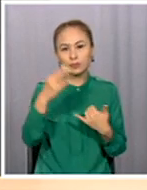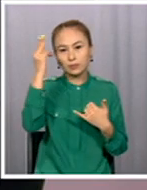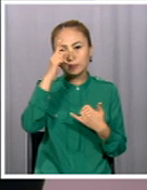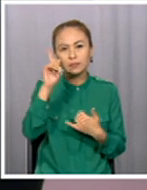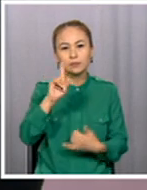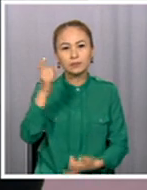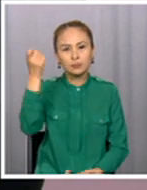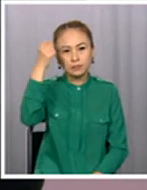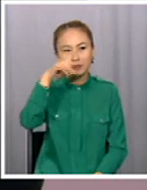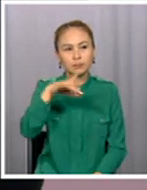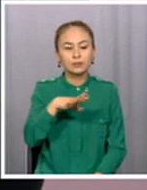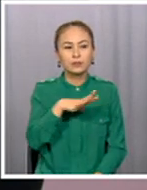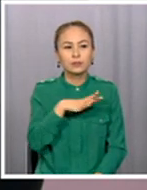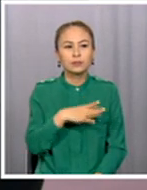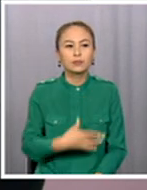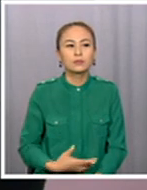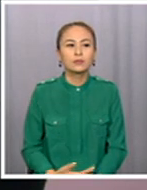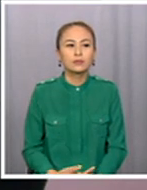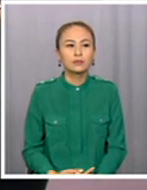білдіңдер?